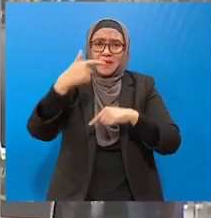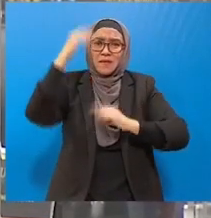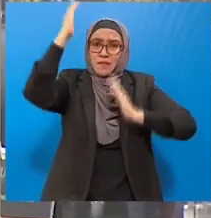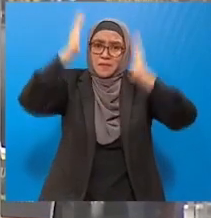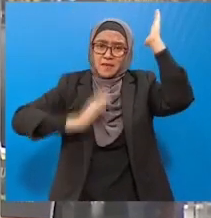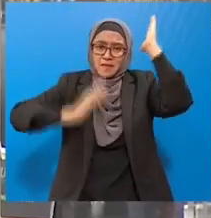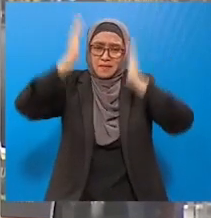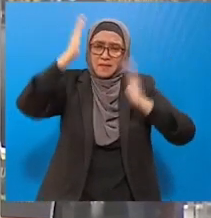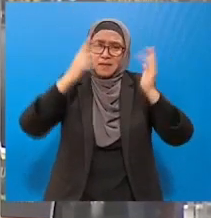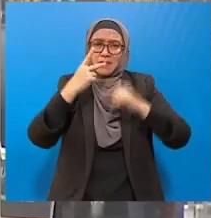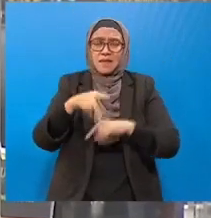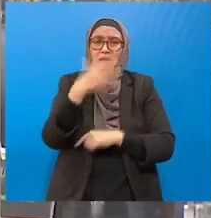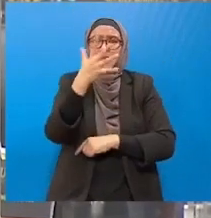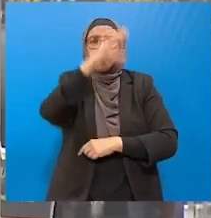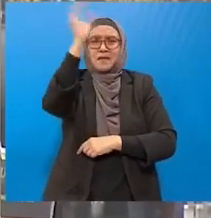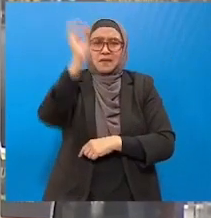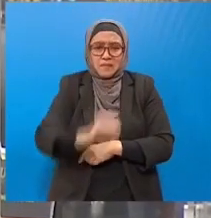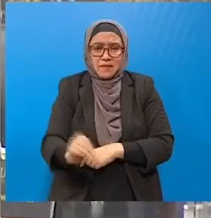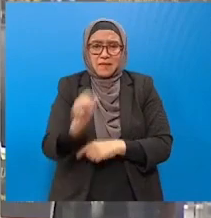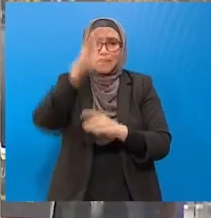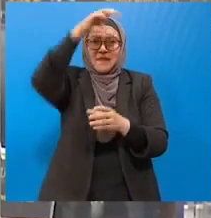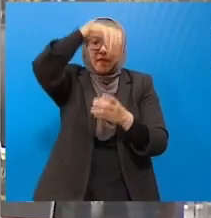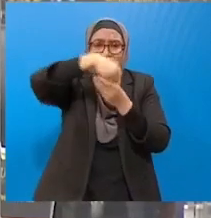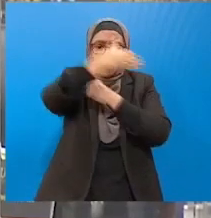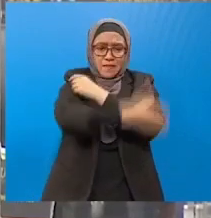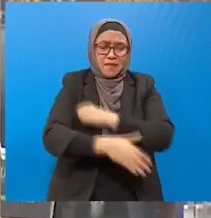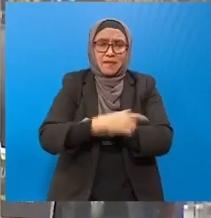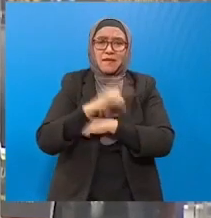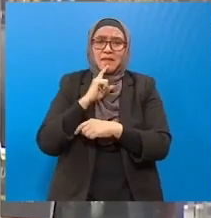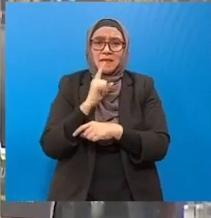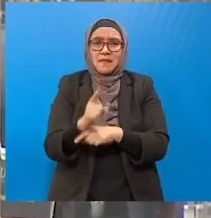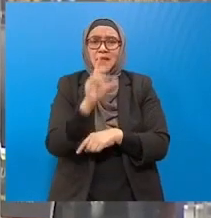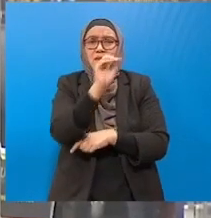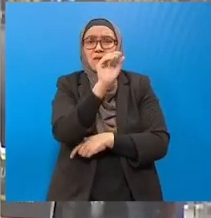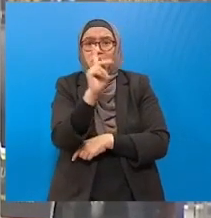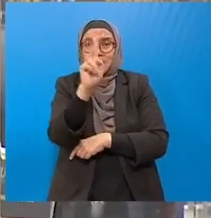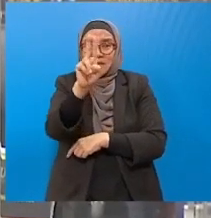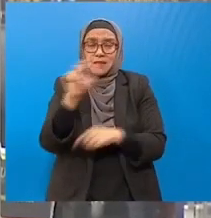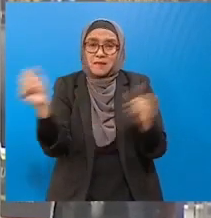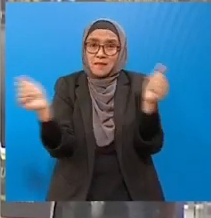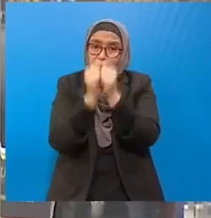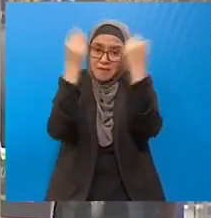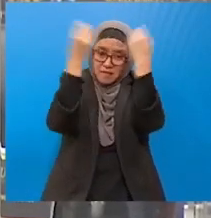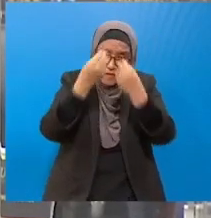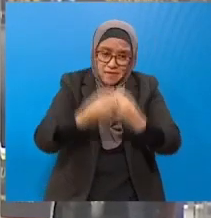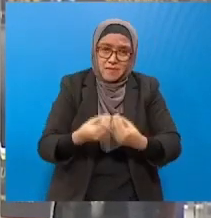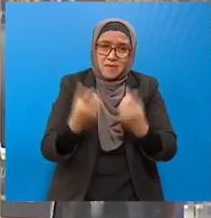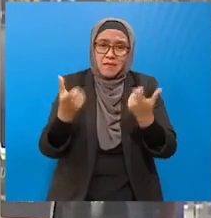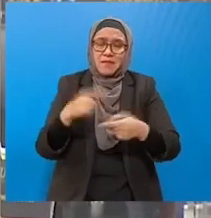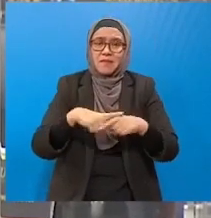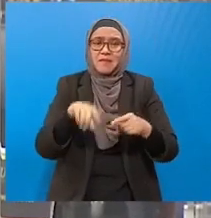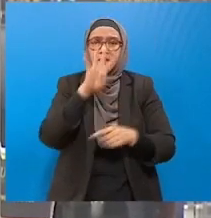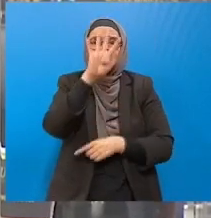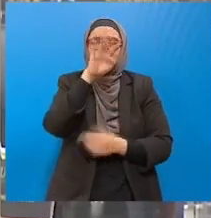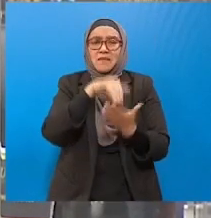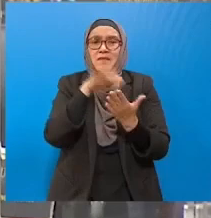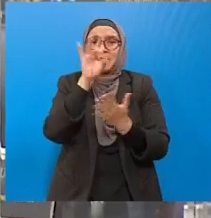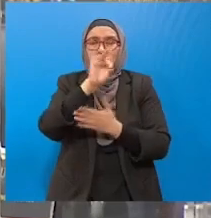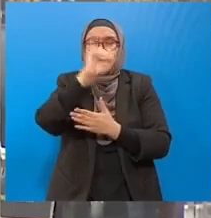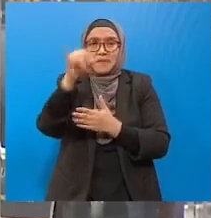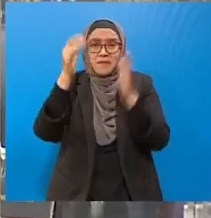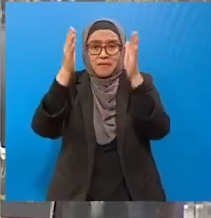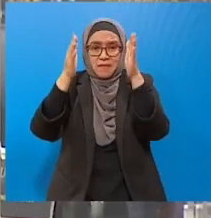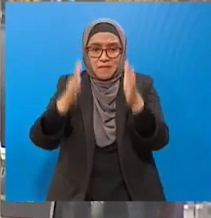populasi terdiri depan oke dengan situasi termasuk terdapat 48000000 rakyat yang terdiri